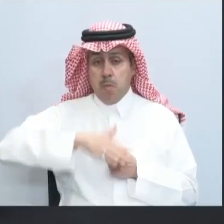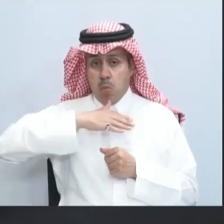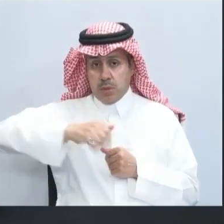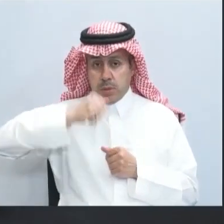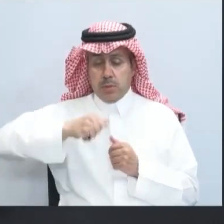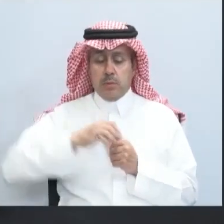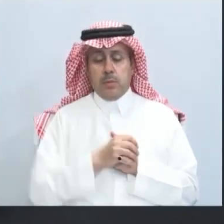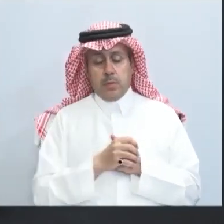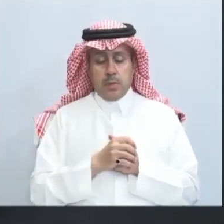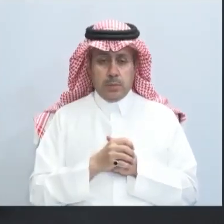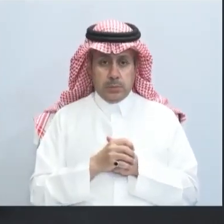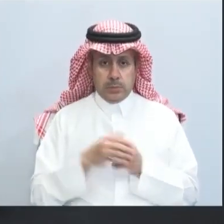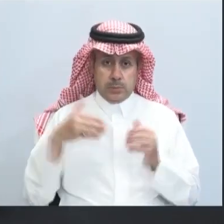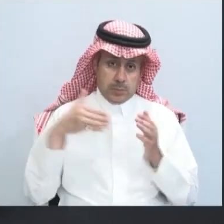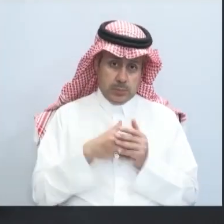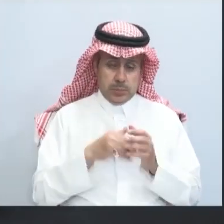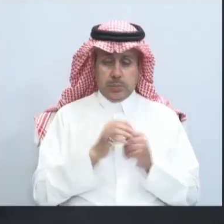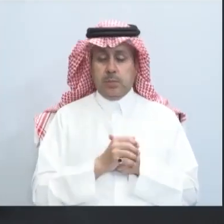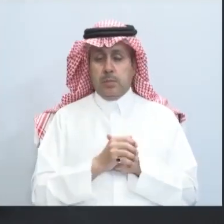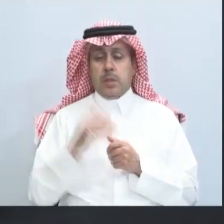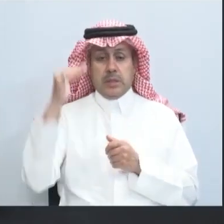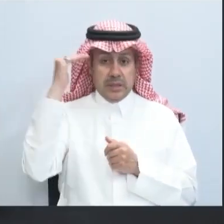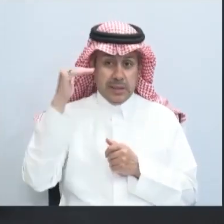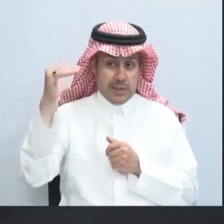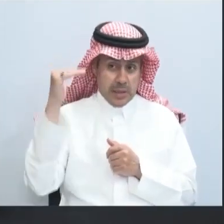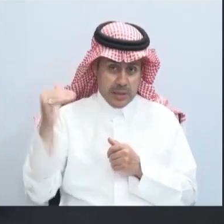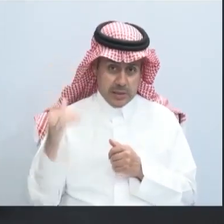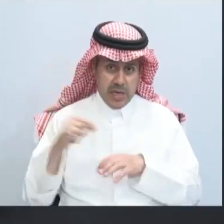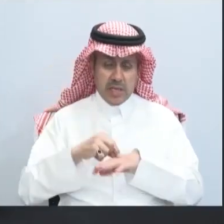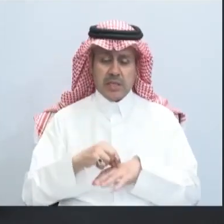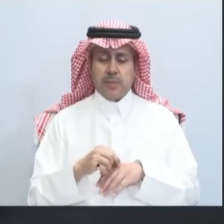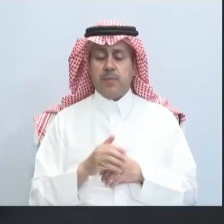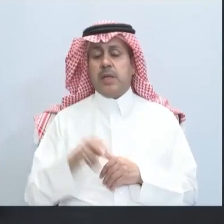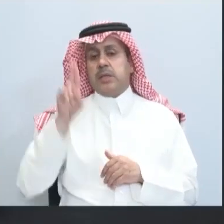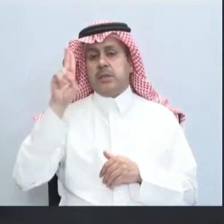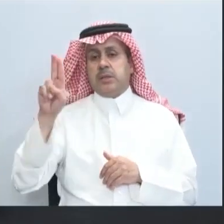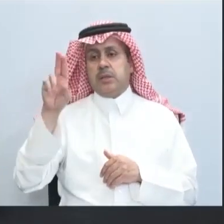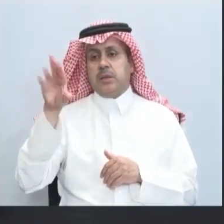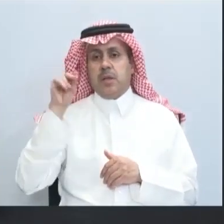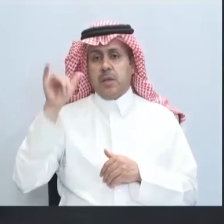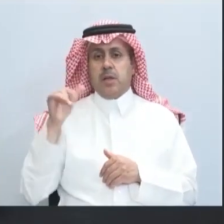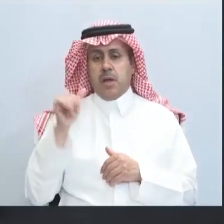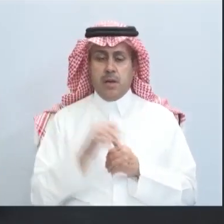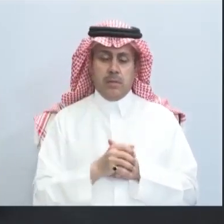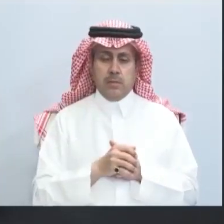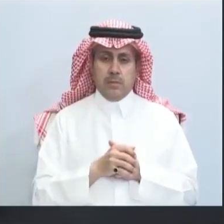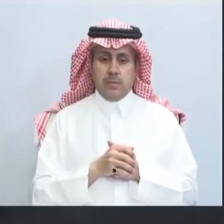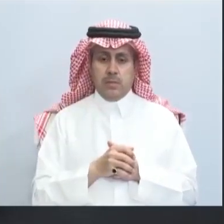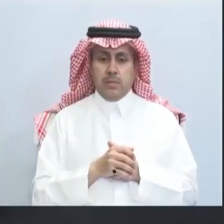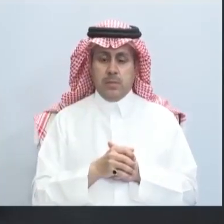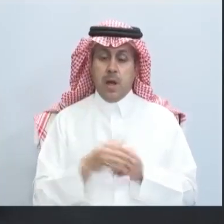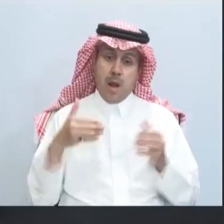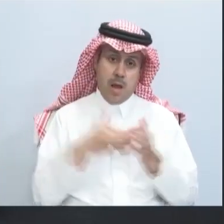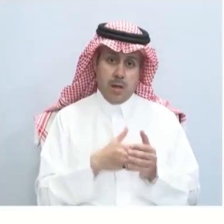صلى الله عليه وسلم حتى يتدرج الناس ويكون هناك تهيئه لهم الامر الاخير بعد